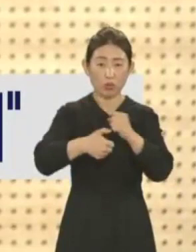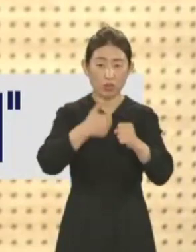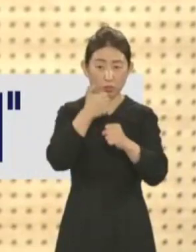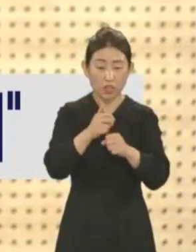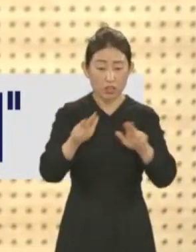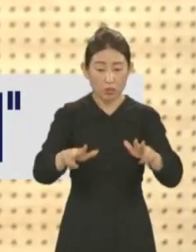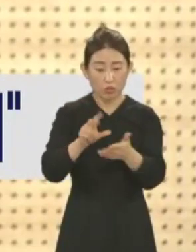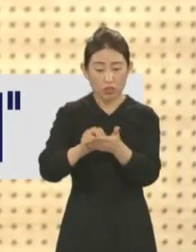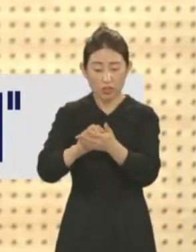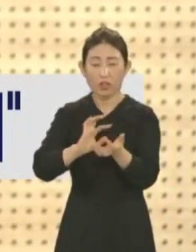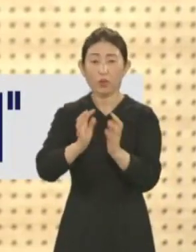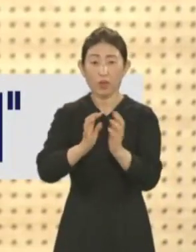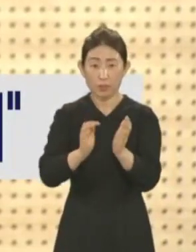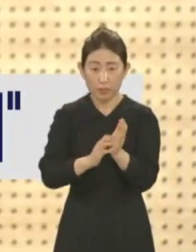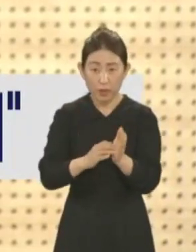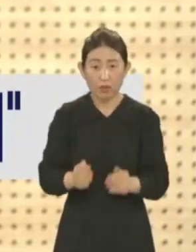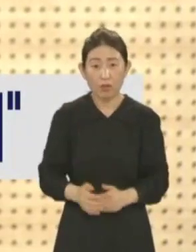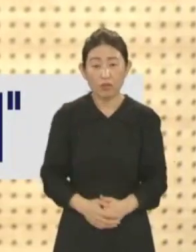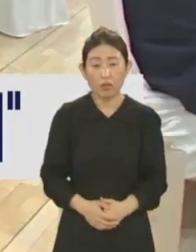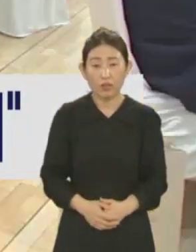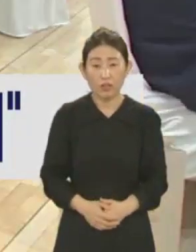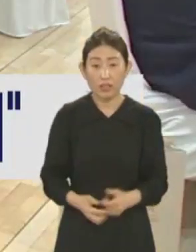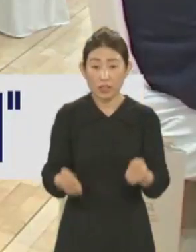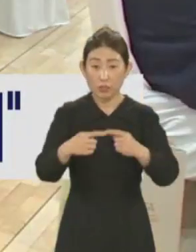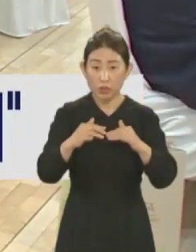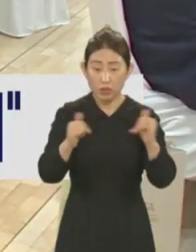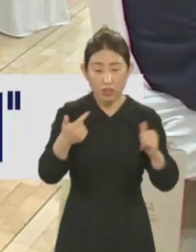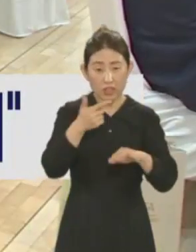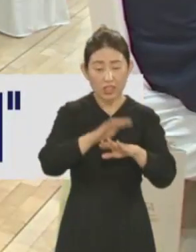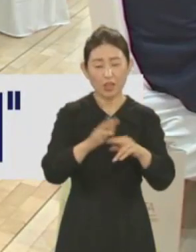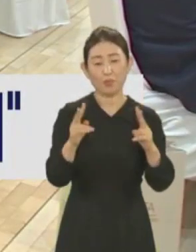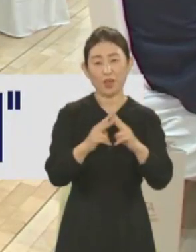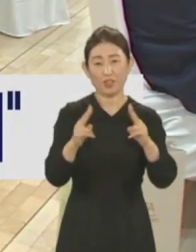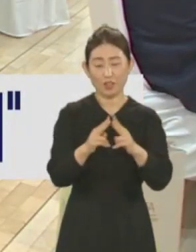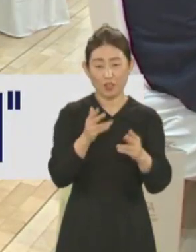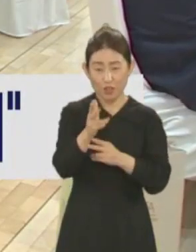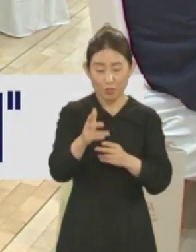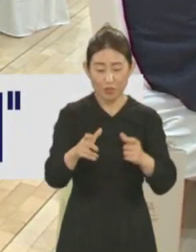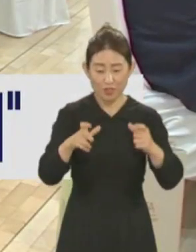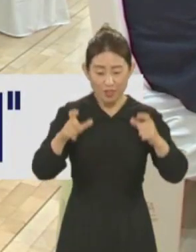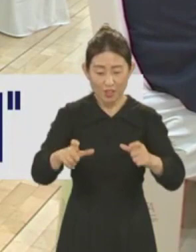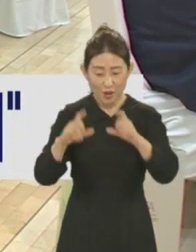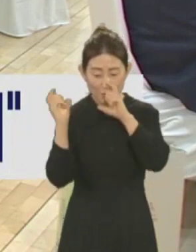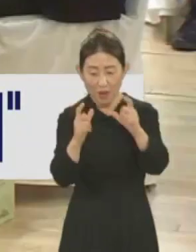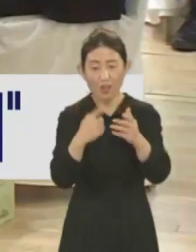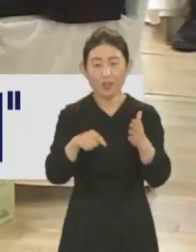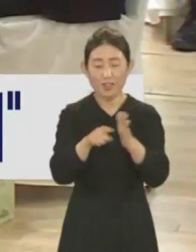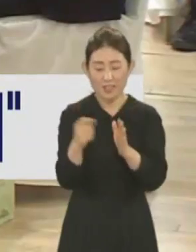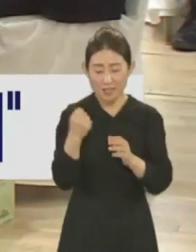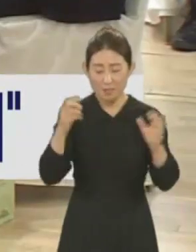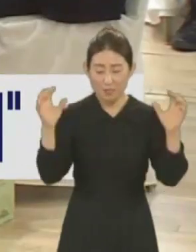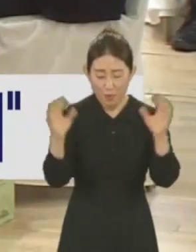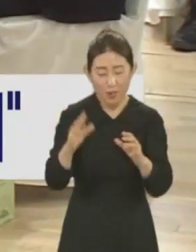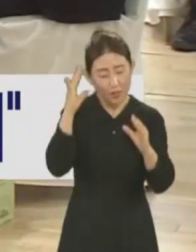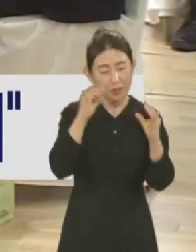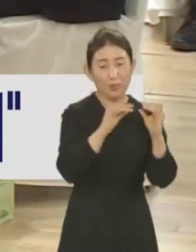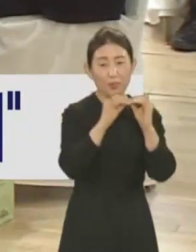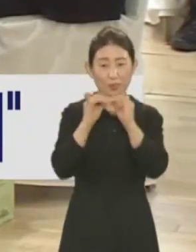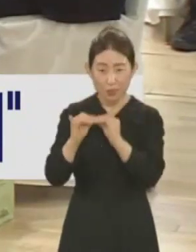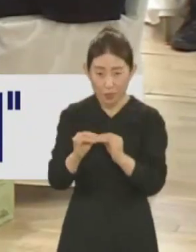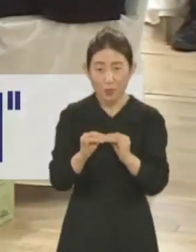맞아 현안들을 논의했습니다 참석자들은 대전이 반도체 특화단지로 지정될 수 있도록 힘을 모으겠다며